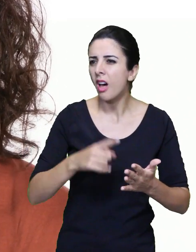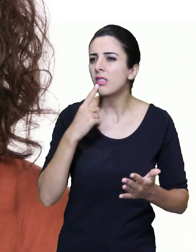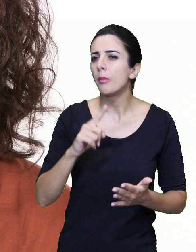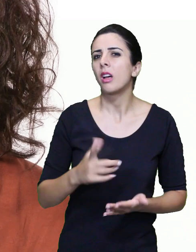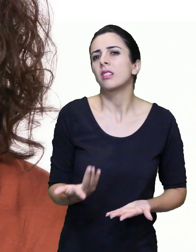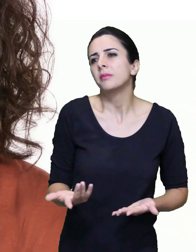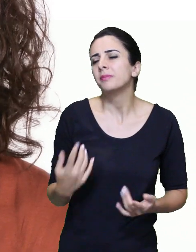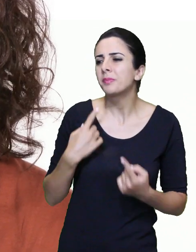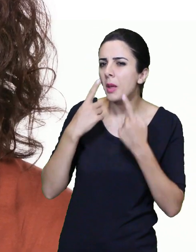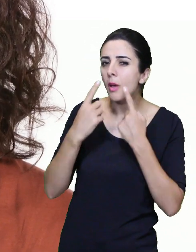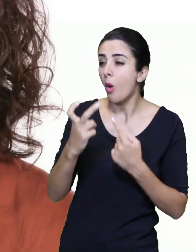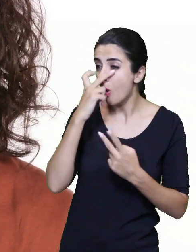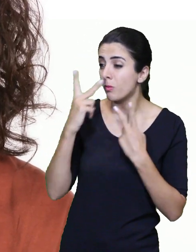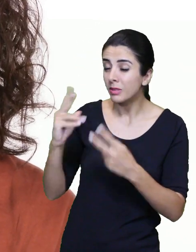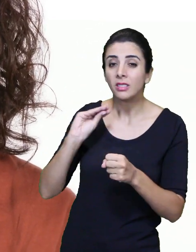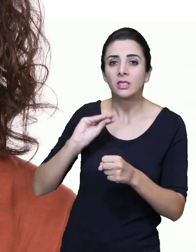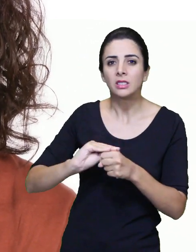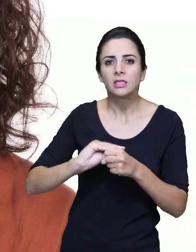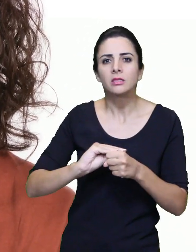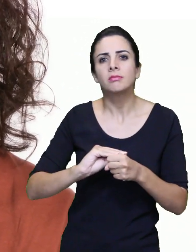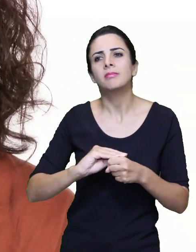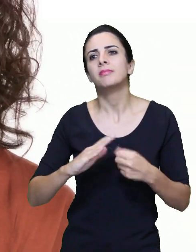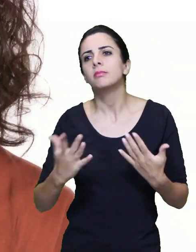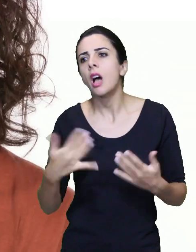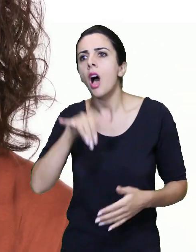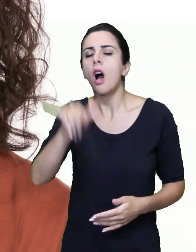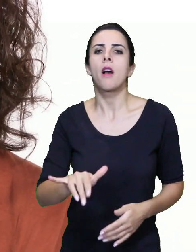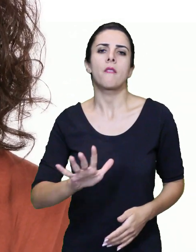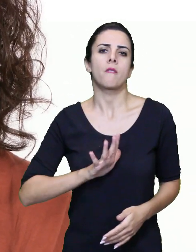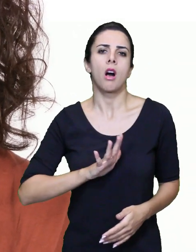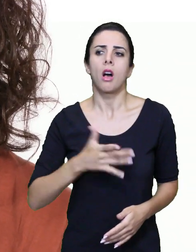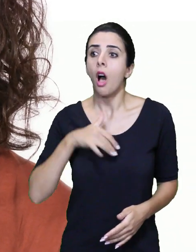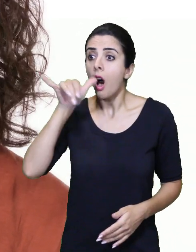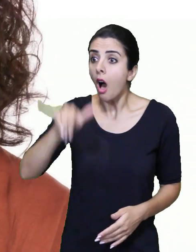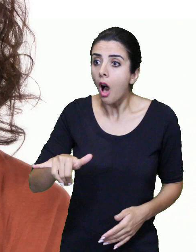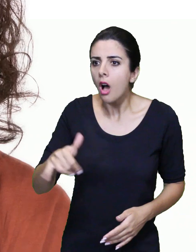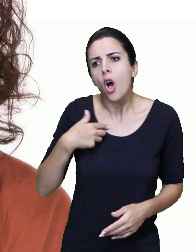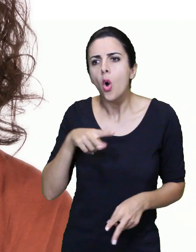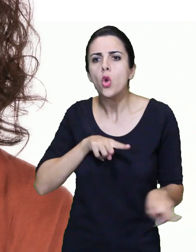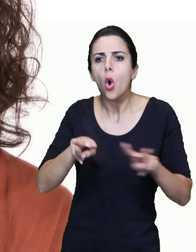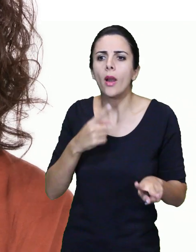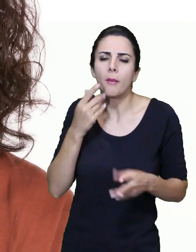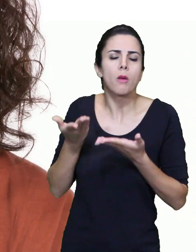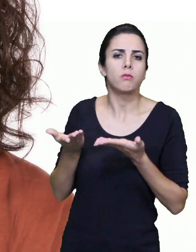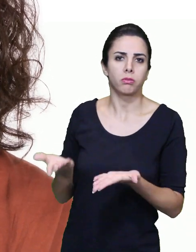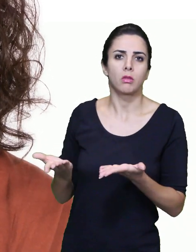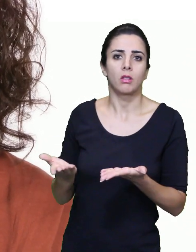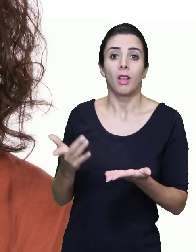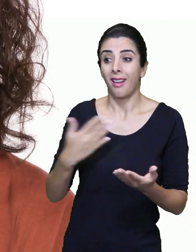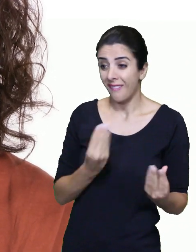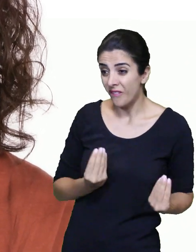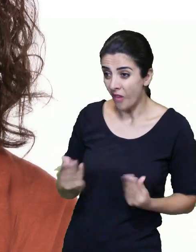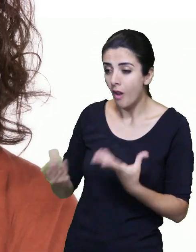görme engelli bireyler için bir haktır. Haklarını kullanabilme yöntemidir sadece. Bunların